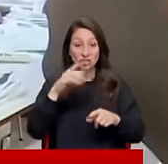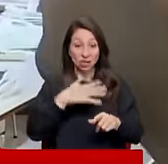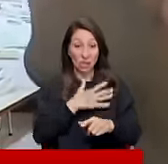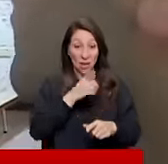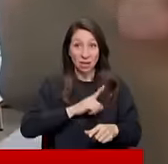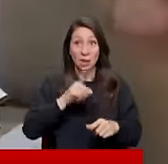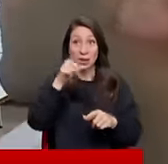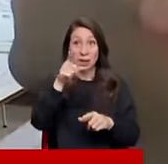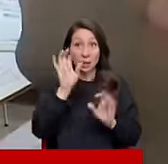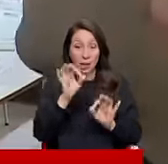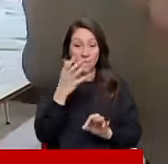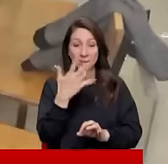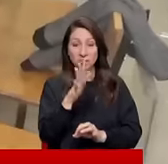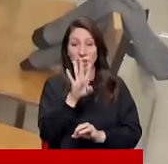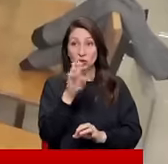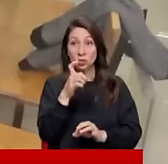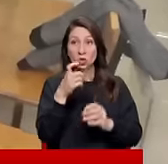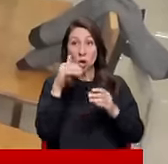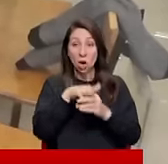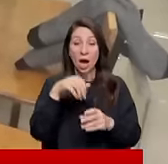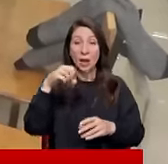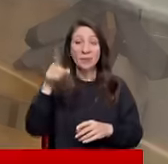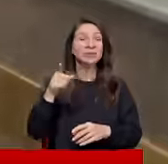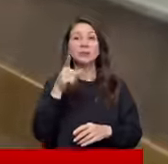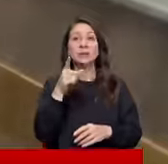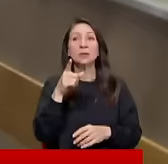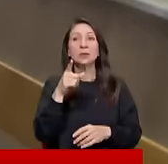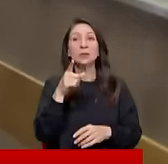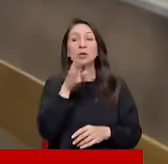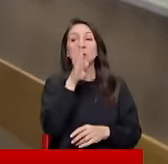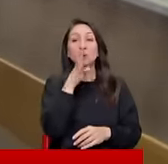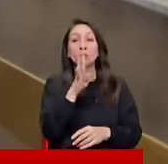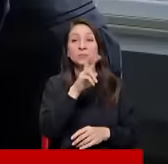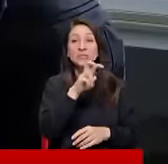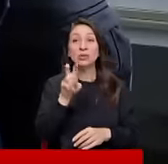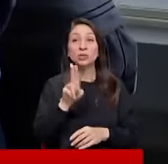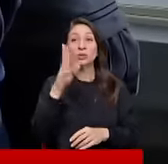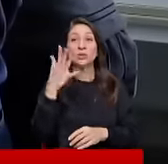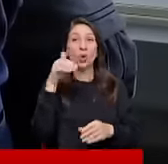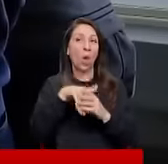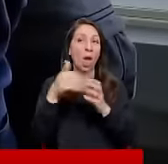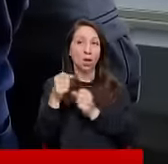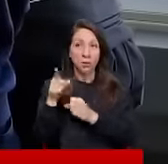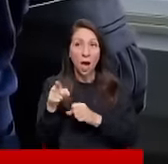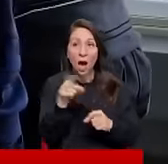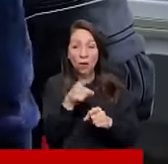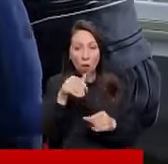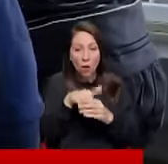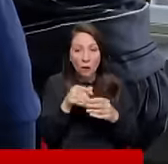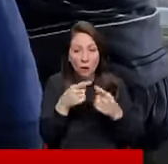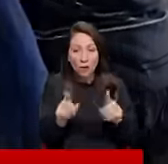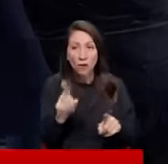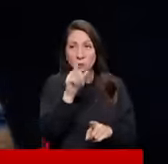belediye başkanı Faruk Demir 5049 oy, AK Parti adayı Yunus Baydar ise 4875 oy aldı. Aradaki oy